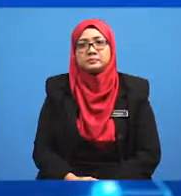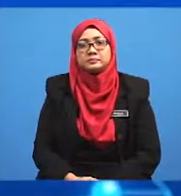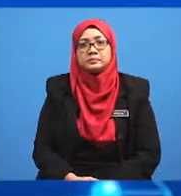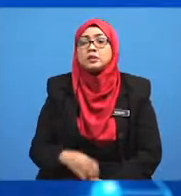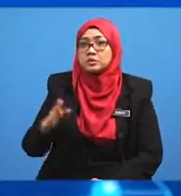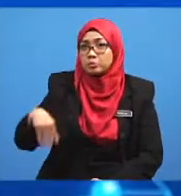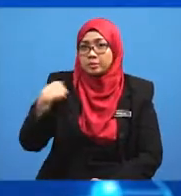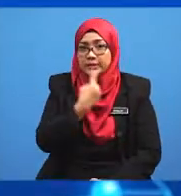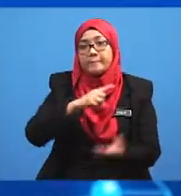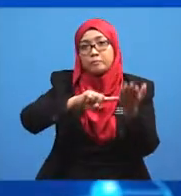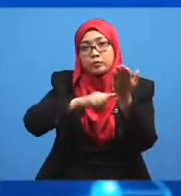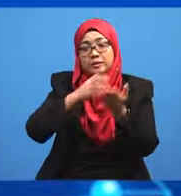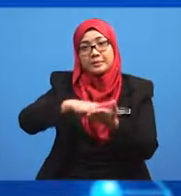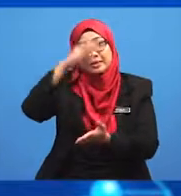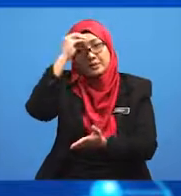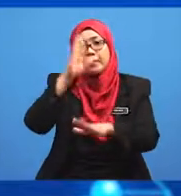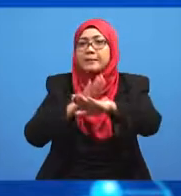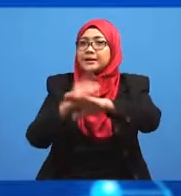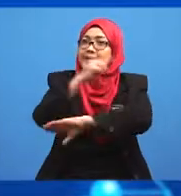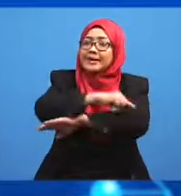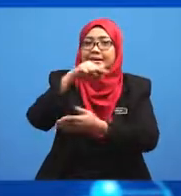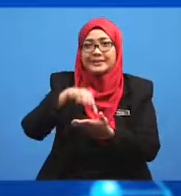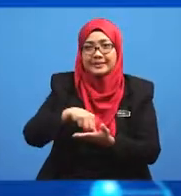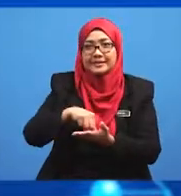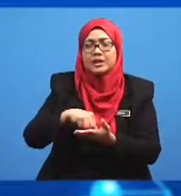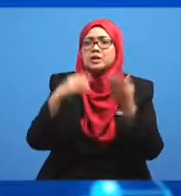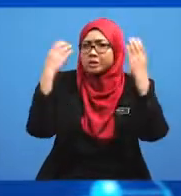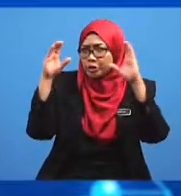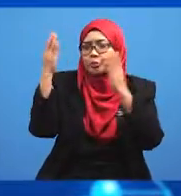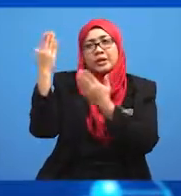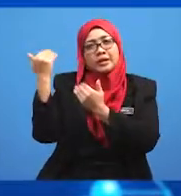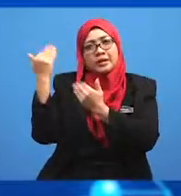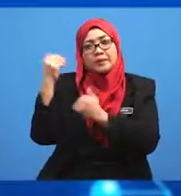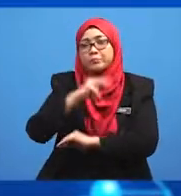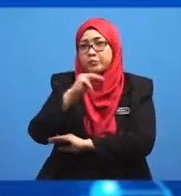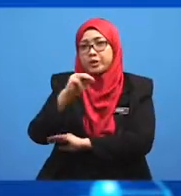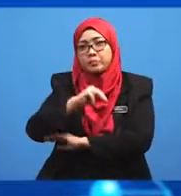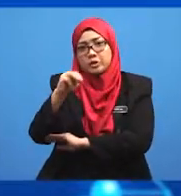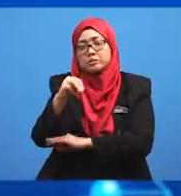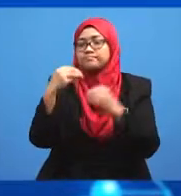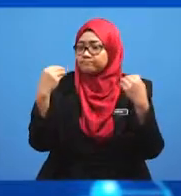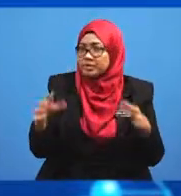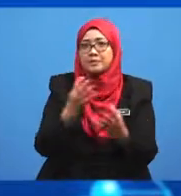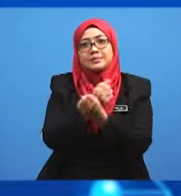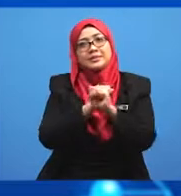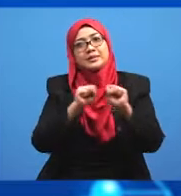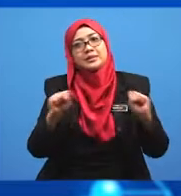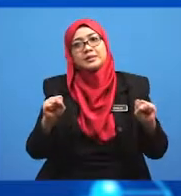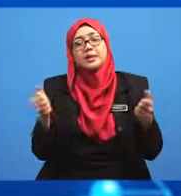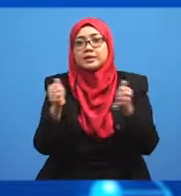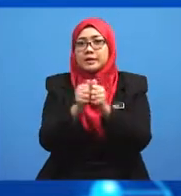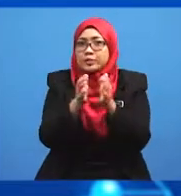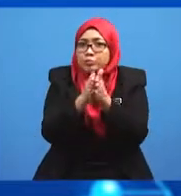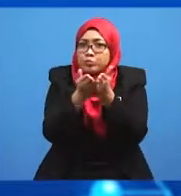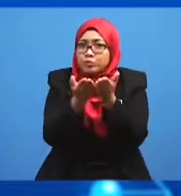Sebelum kita memulakan pembelajaran kita pada hari ini, cikgu berharap murid-murid telah bersedia dengan buku